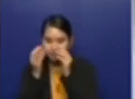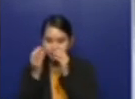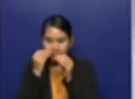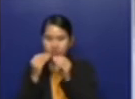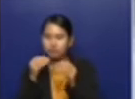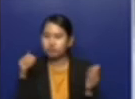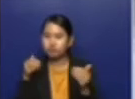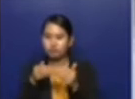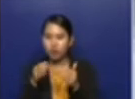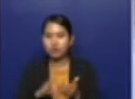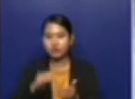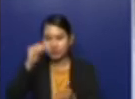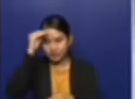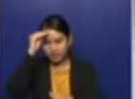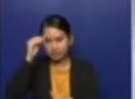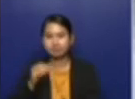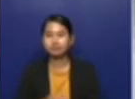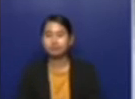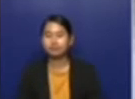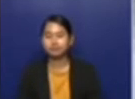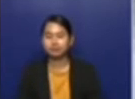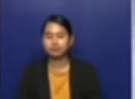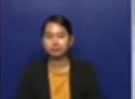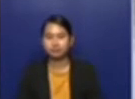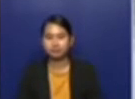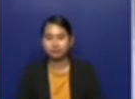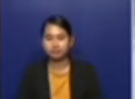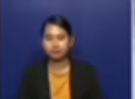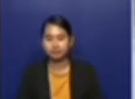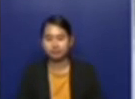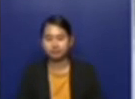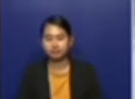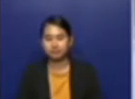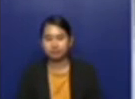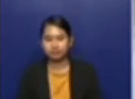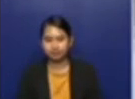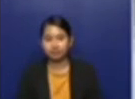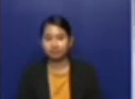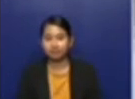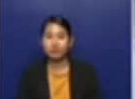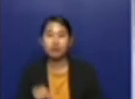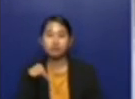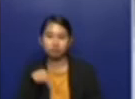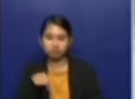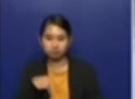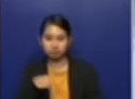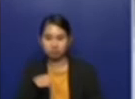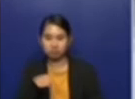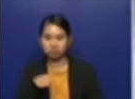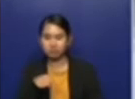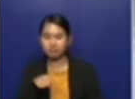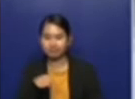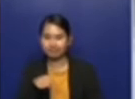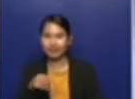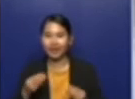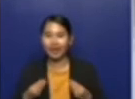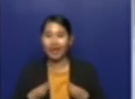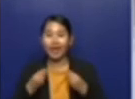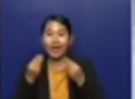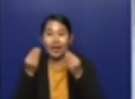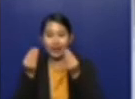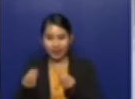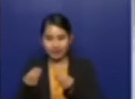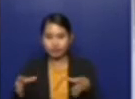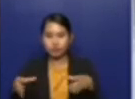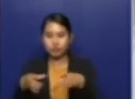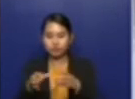งของนิสิตนักศึกษาโดยตรงนะครับสภาแห่งนี้ไม่ควรจะโยนเรื่องนี้ไปให้กรรมาธิ